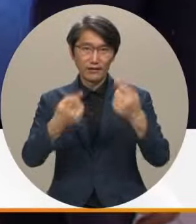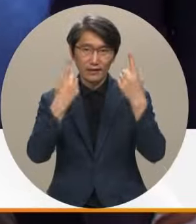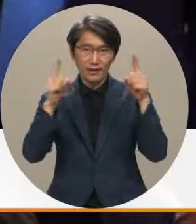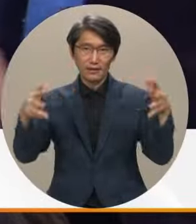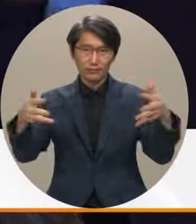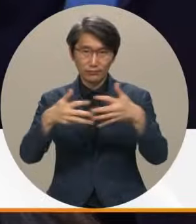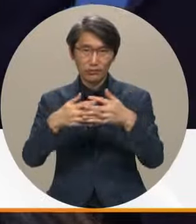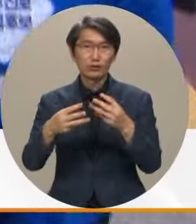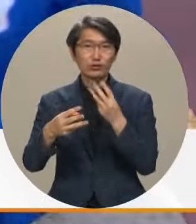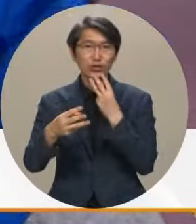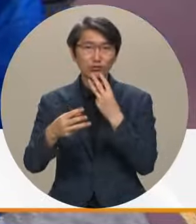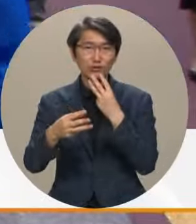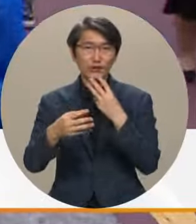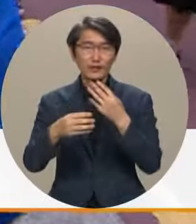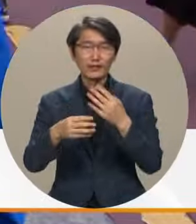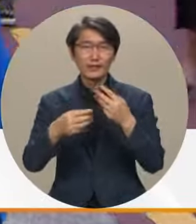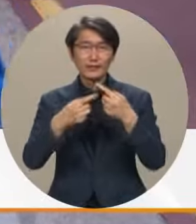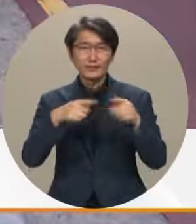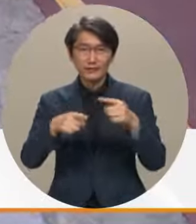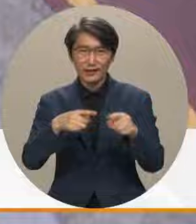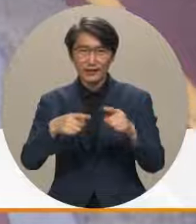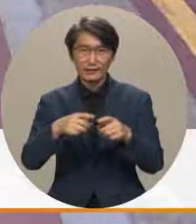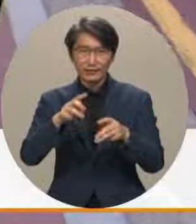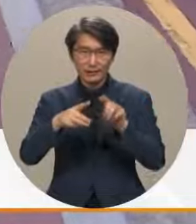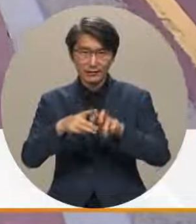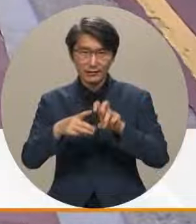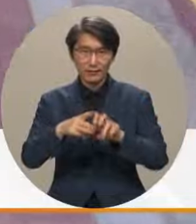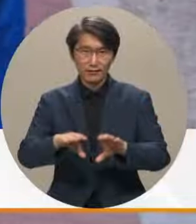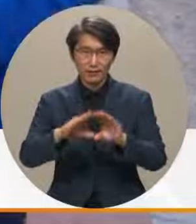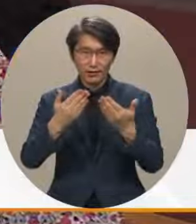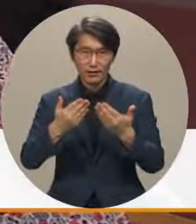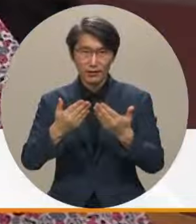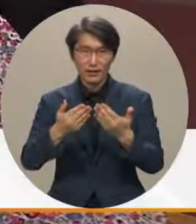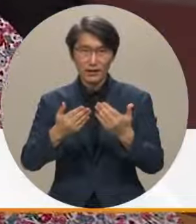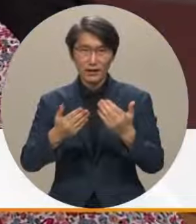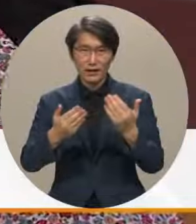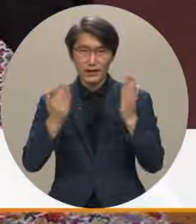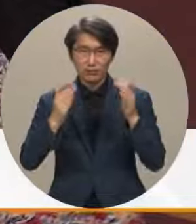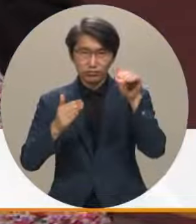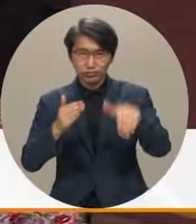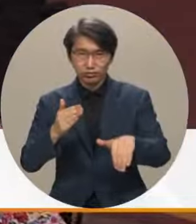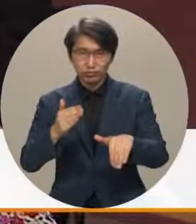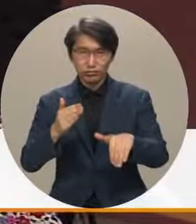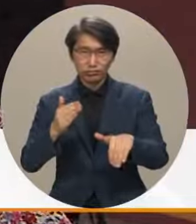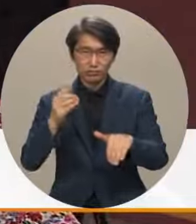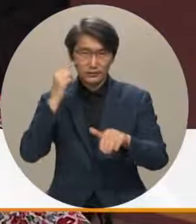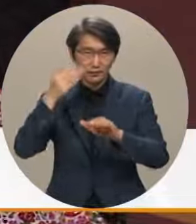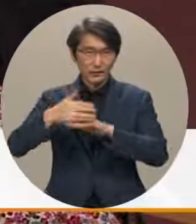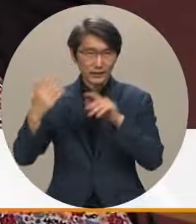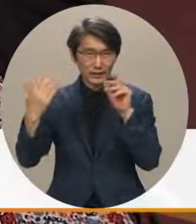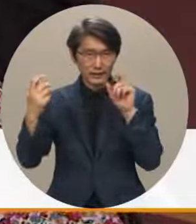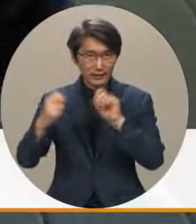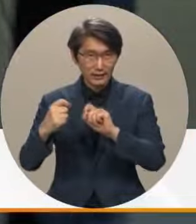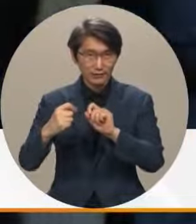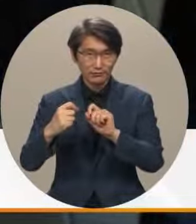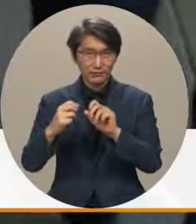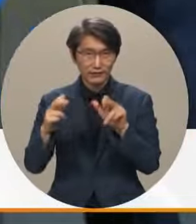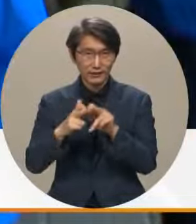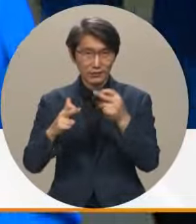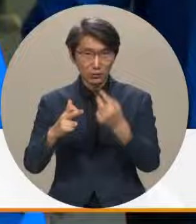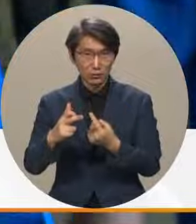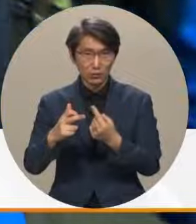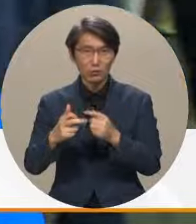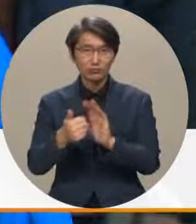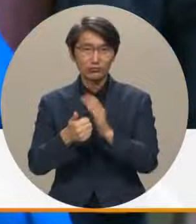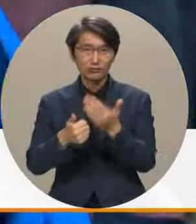협업하는 서울학습진단치유센터로 확대해 학습 부진부터 경계선 지능까지 해결합니다. 모든 학교에